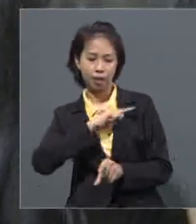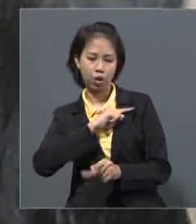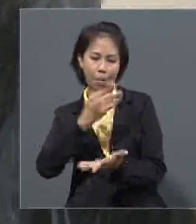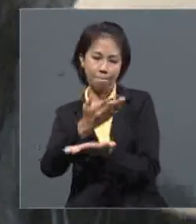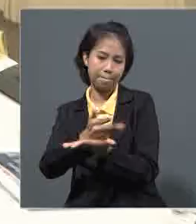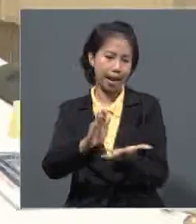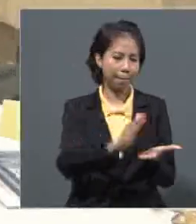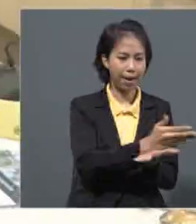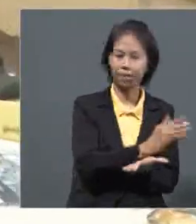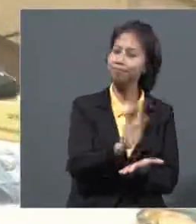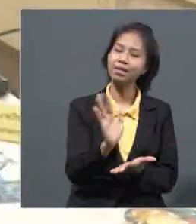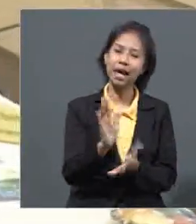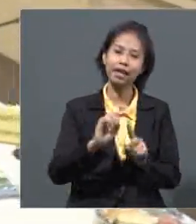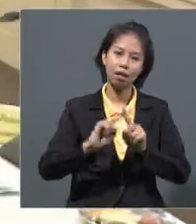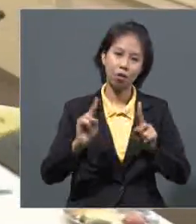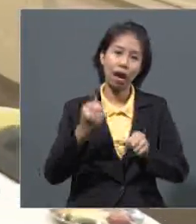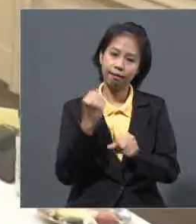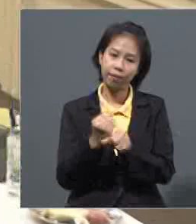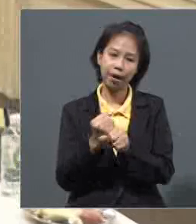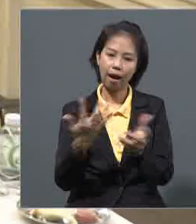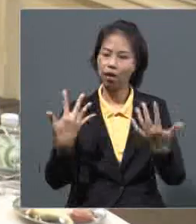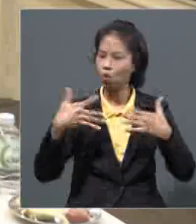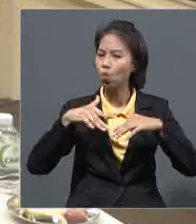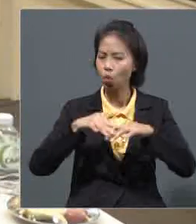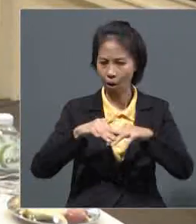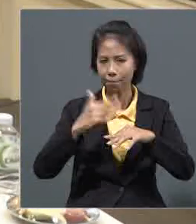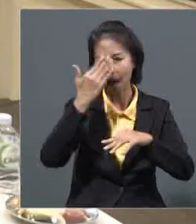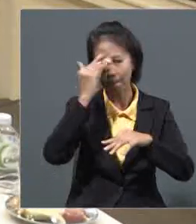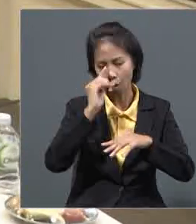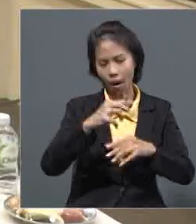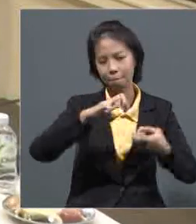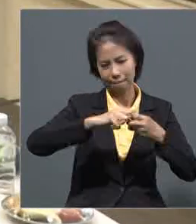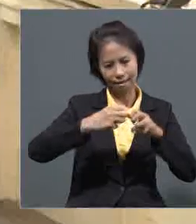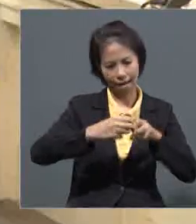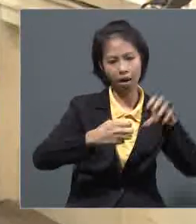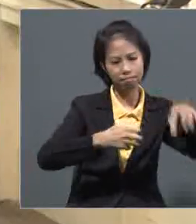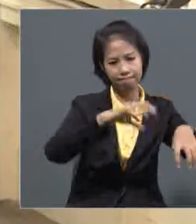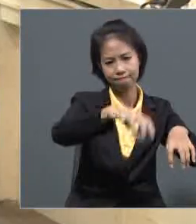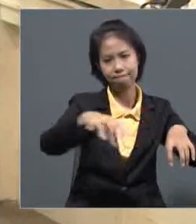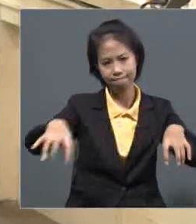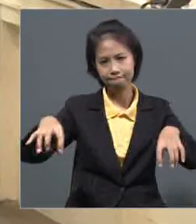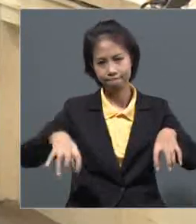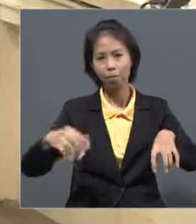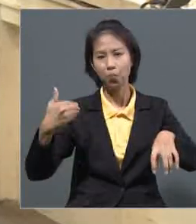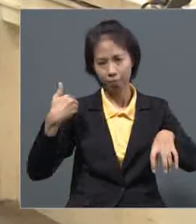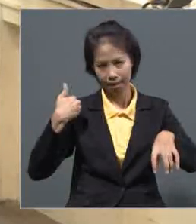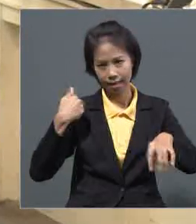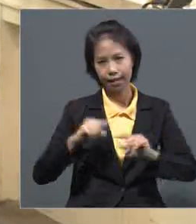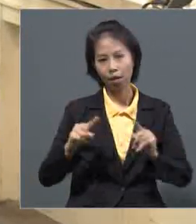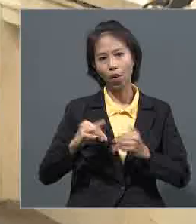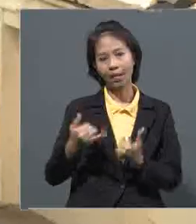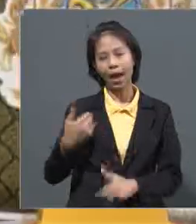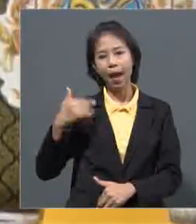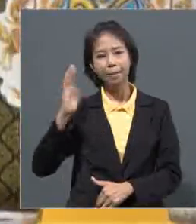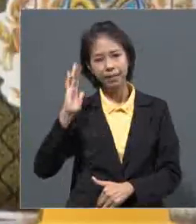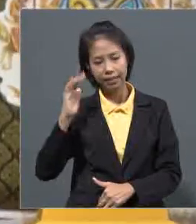ยากให้ทุกคนทำงานร่วมกันเพราะปัญหามีอยู่ทุกหน่วยงานแต่เบื้องต้นจะมอบหมายให้นายทรงศักดิ์นั้นดูแลงานในพื้นที่ภาคอี